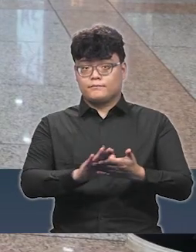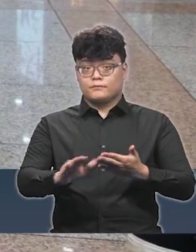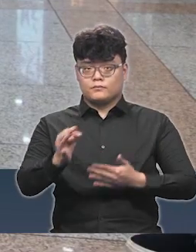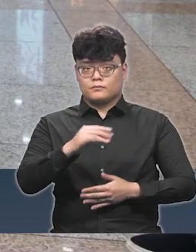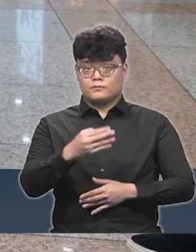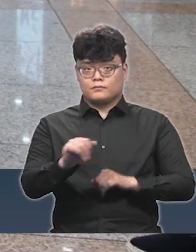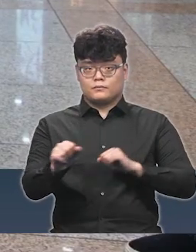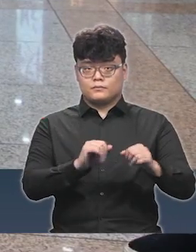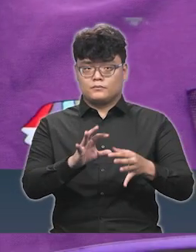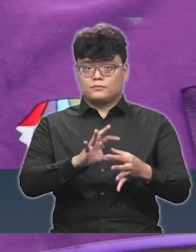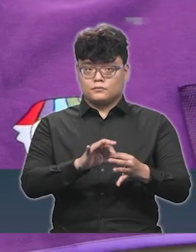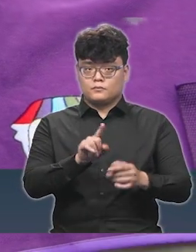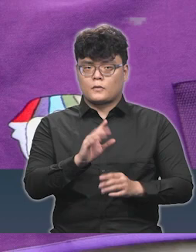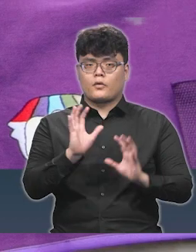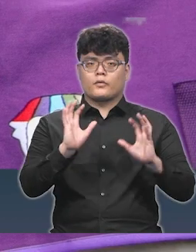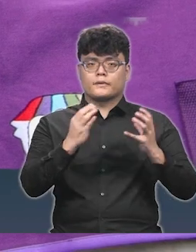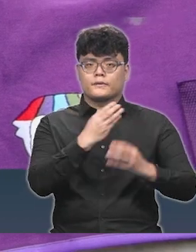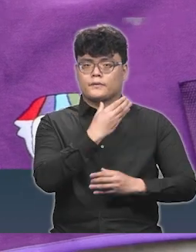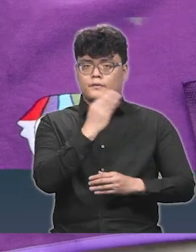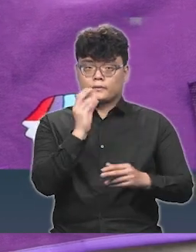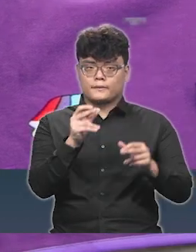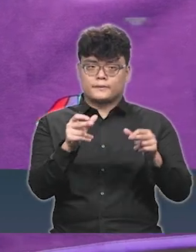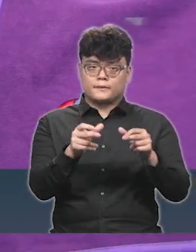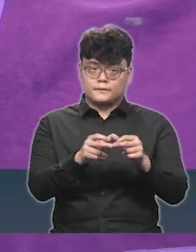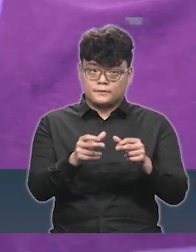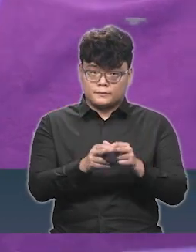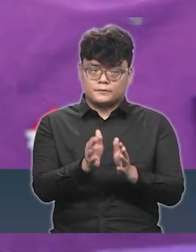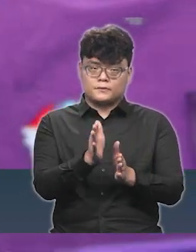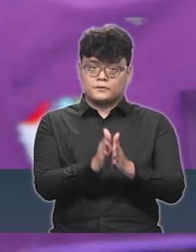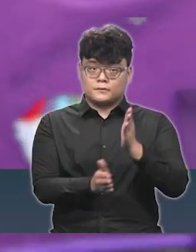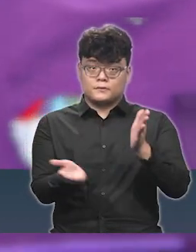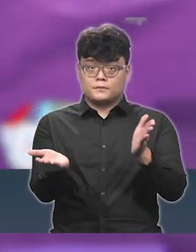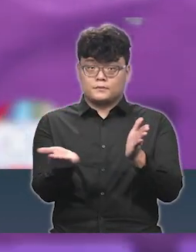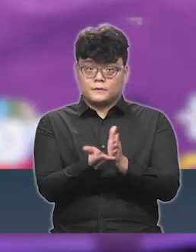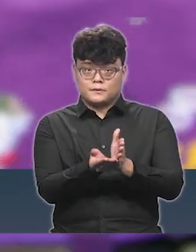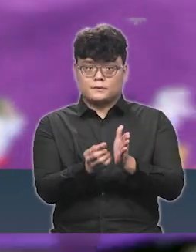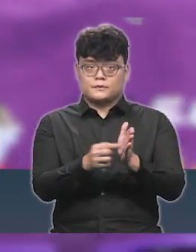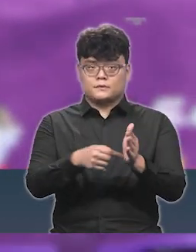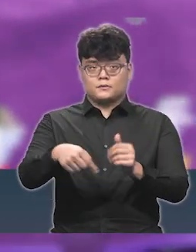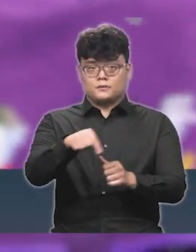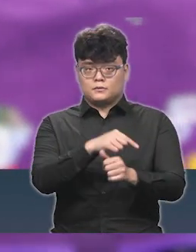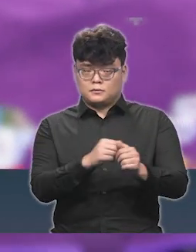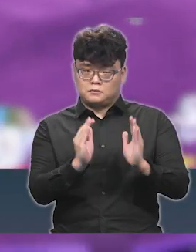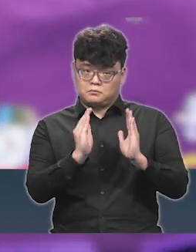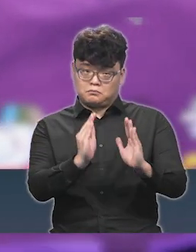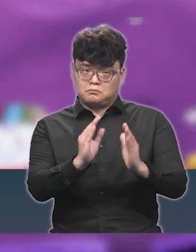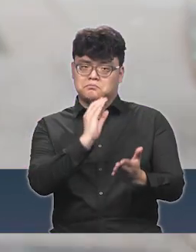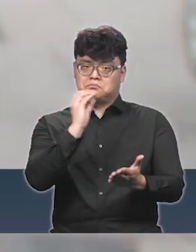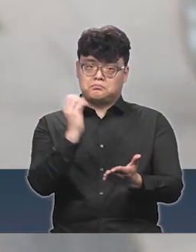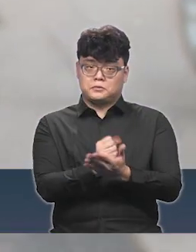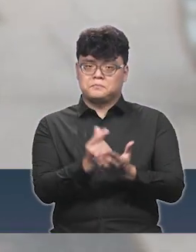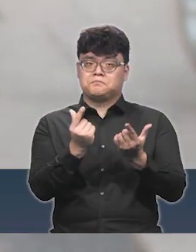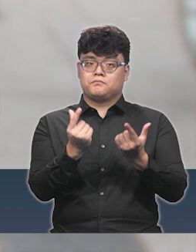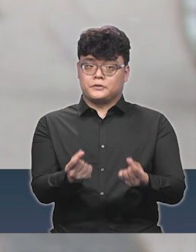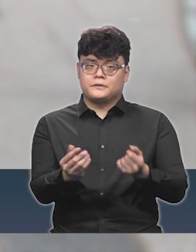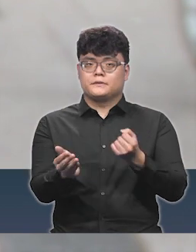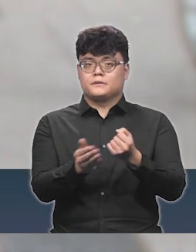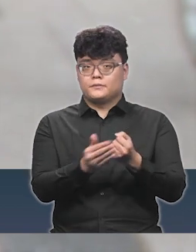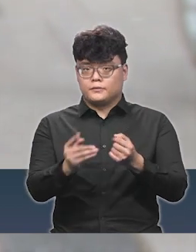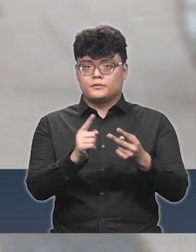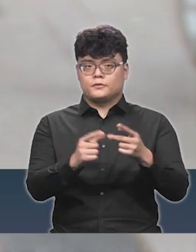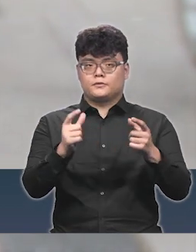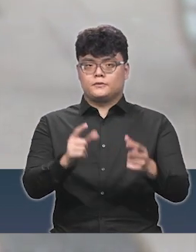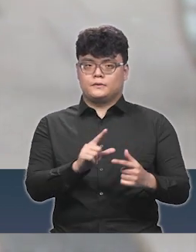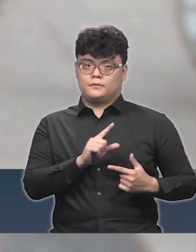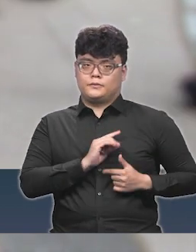마음을 치유하는 원리의 활동이 아동 노인 장애인 친화도시를 지향하는 구정 방향과 부합하다고 판단해